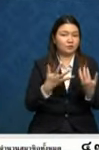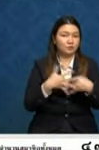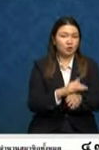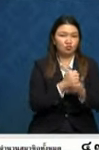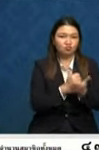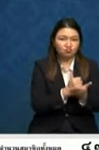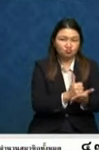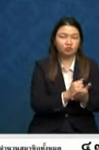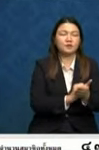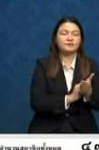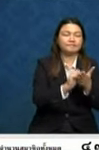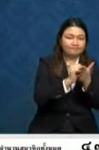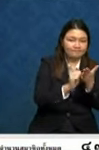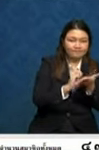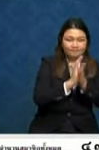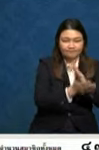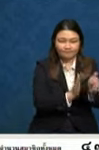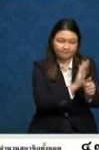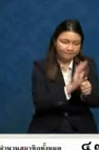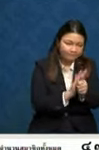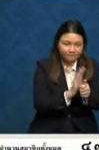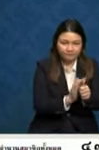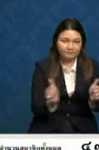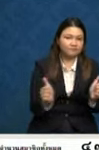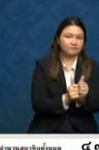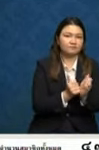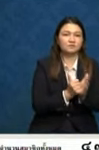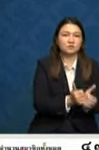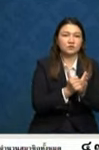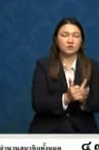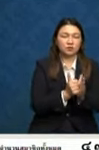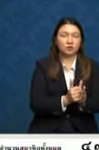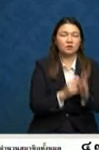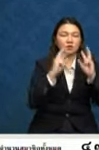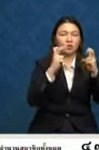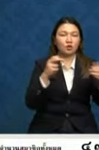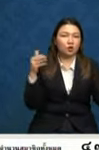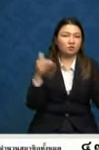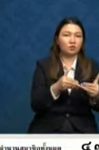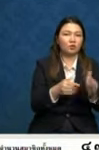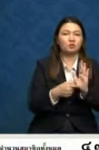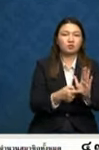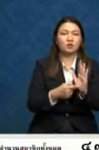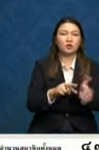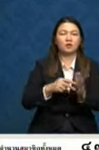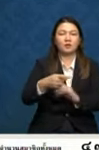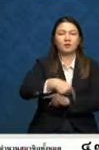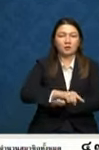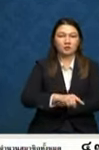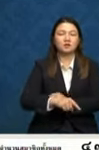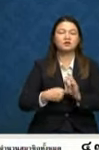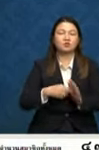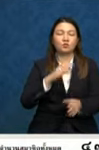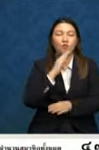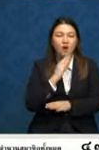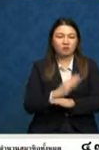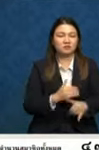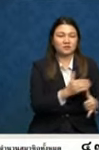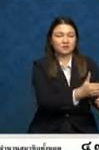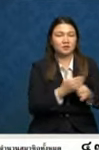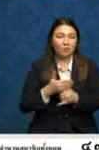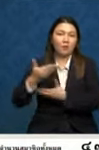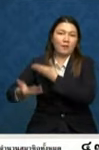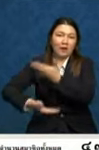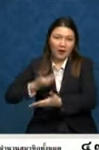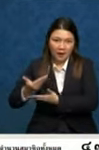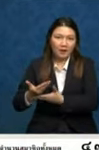ฏิบัติต่างๆเข้ามาทำงานร่วมกันในการแก้ไขปัญหาเฉพาะเรื่องเป็นต้นว่าเรื่องของปัญหาการค้ามนุษย์ปัญหาด้านทรัพย